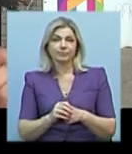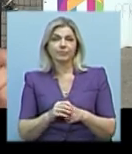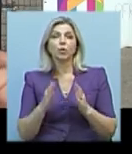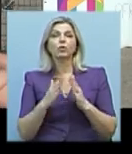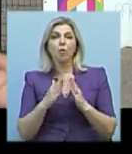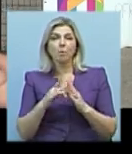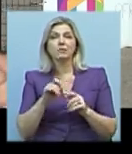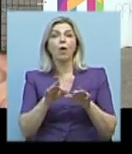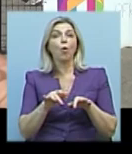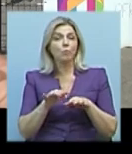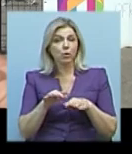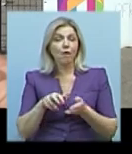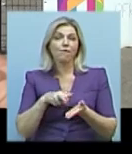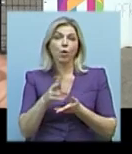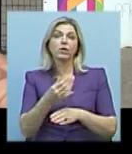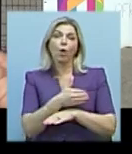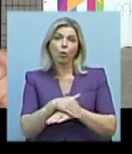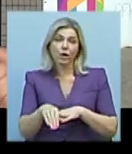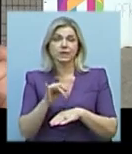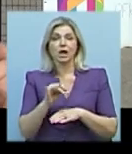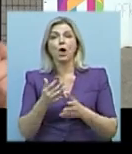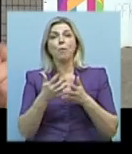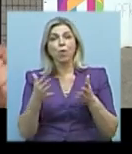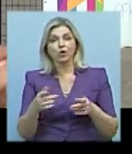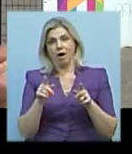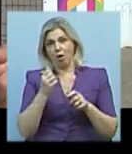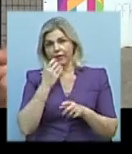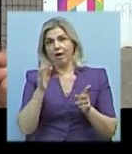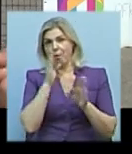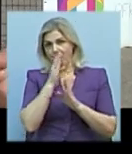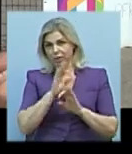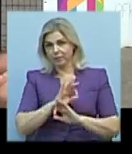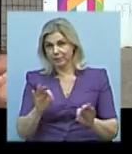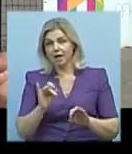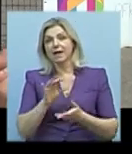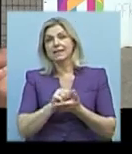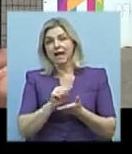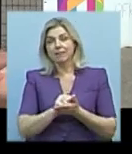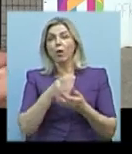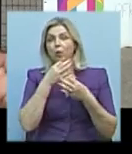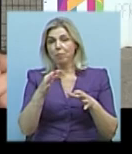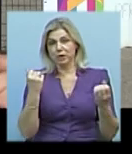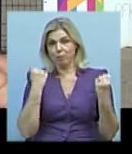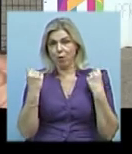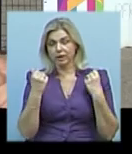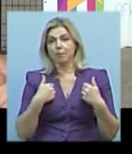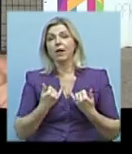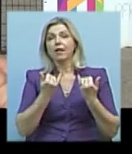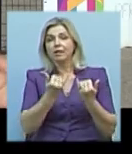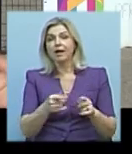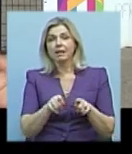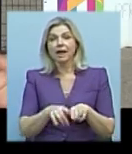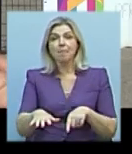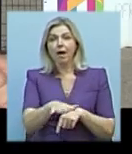За комп'ютерами, виходила на вулицю, тим більше, коли така гарна погода, і займалася яким-небудь спортом. Ми надаємо такі